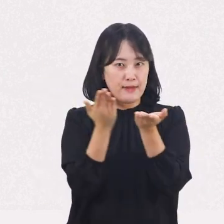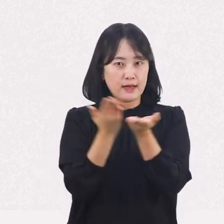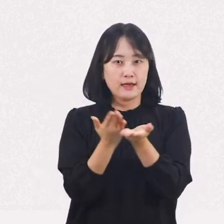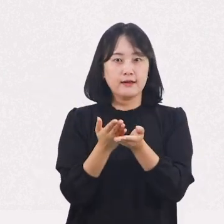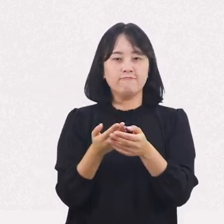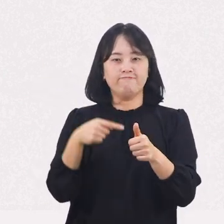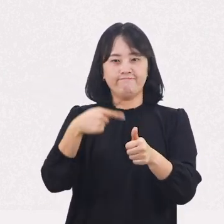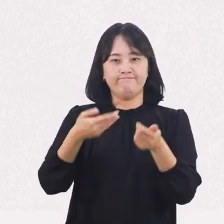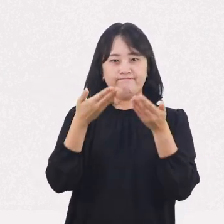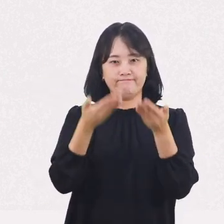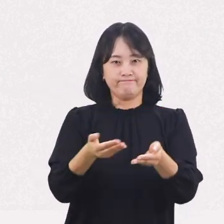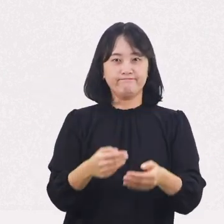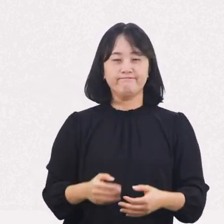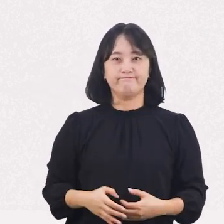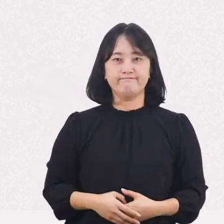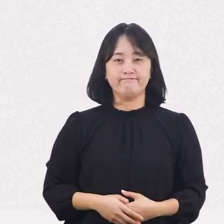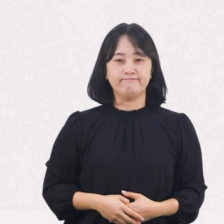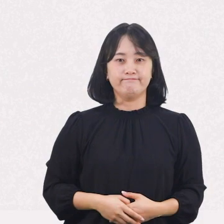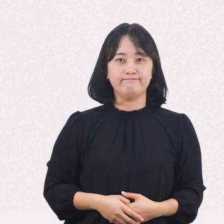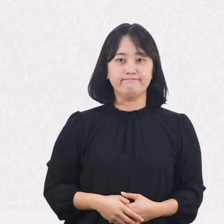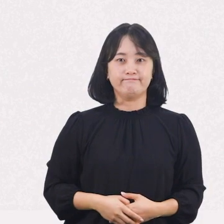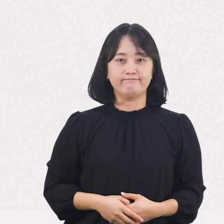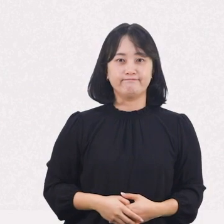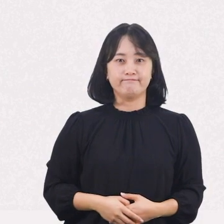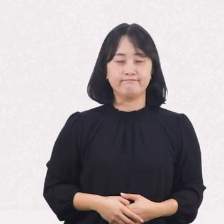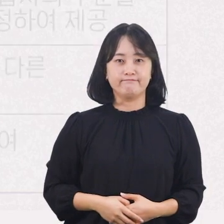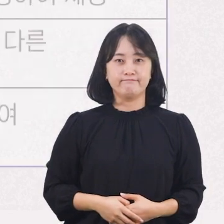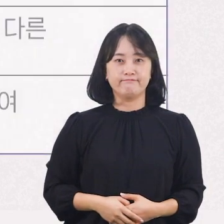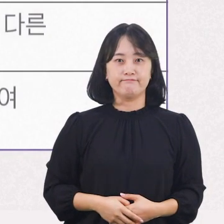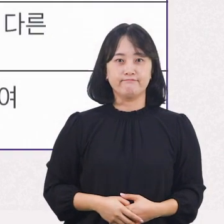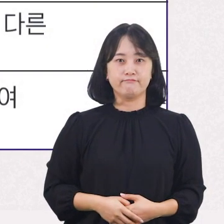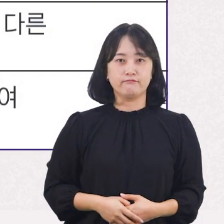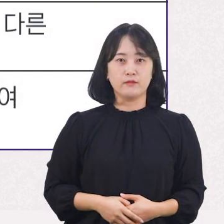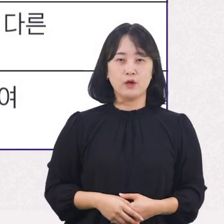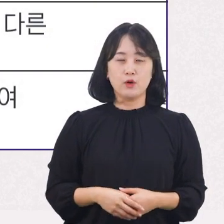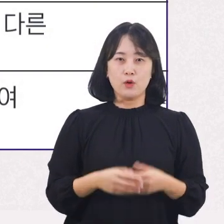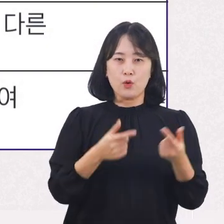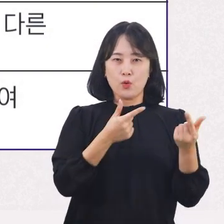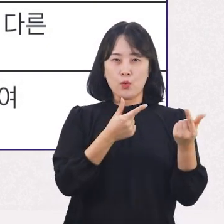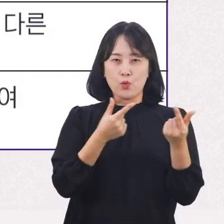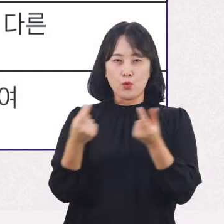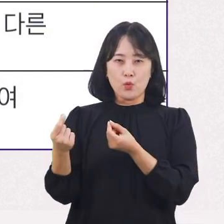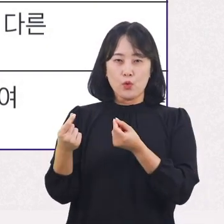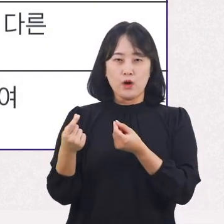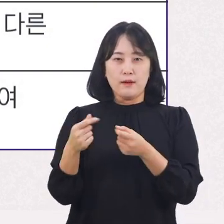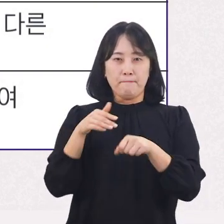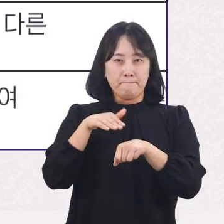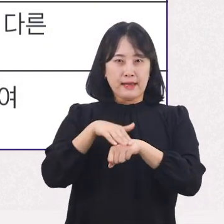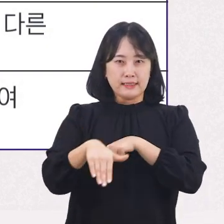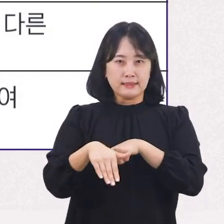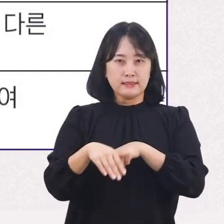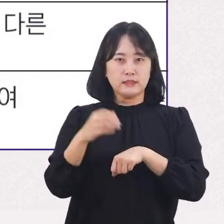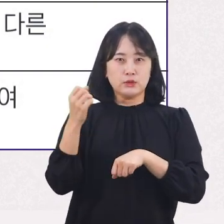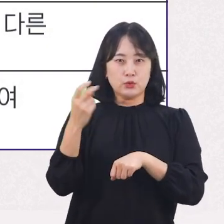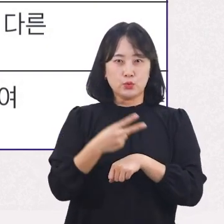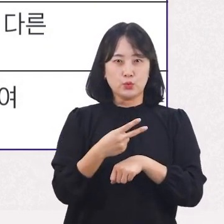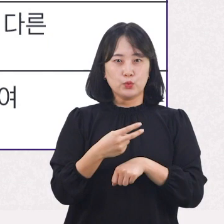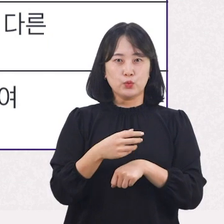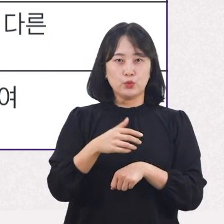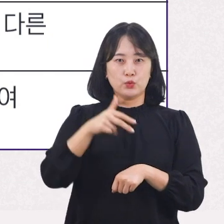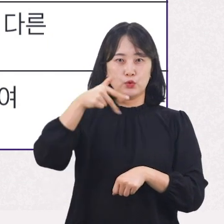것을 말합니다. 교수 내용의 수정은 크게 동일 수준의 교육과정, 중다 수준의